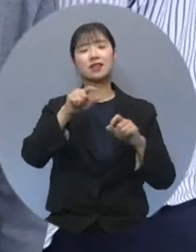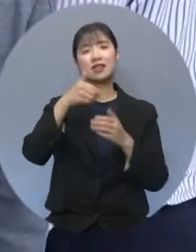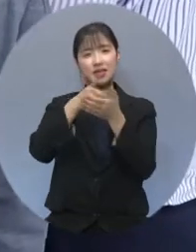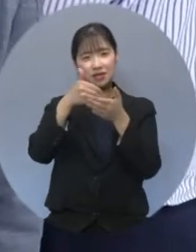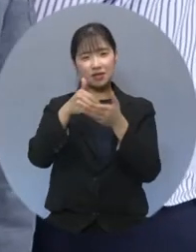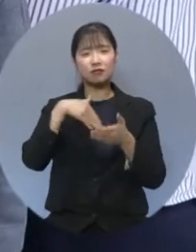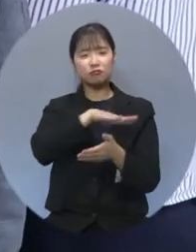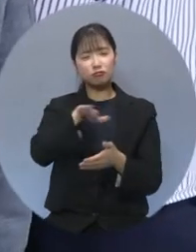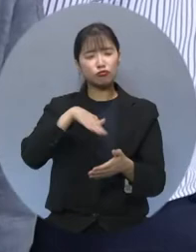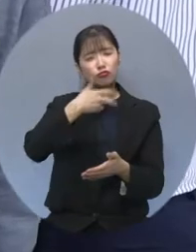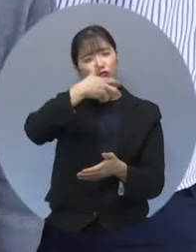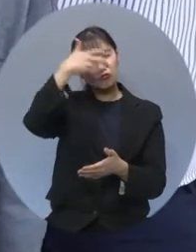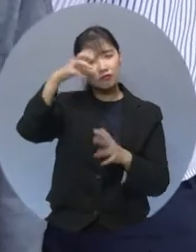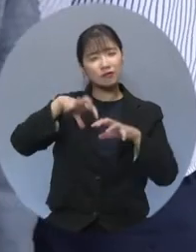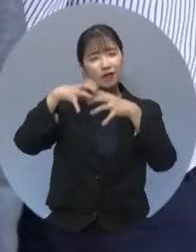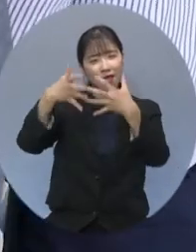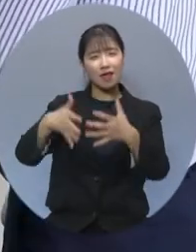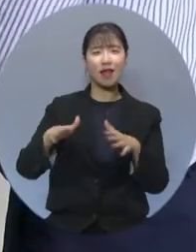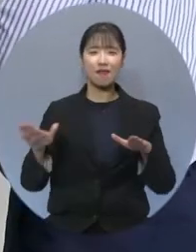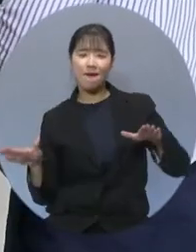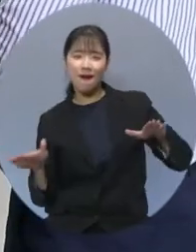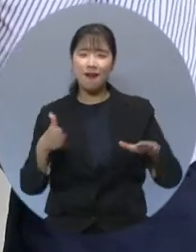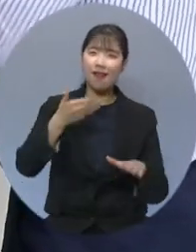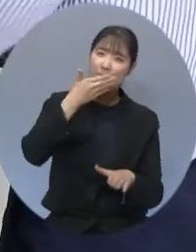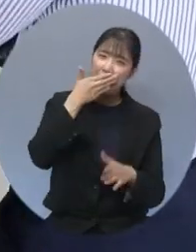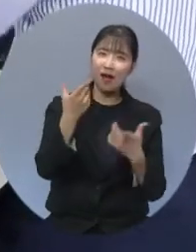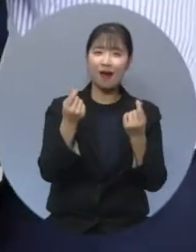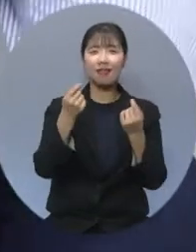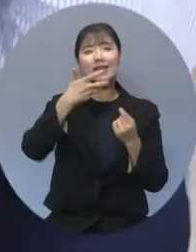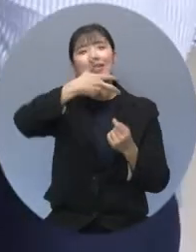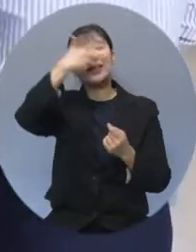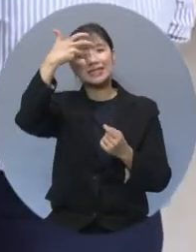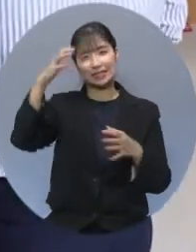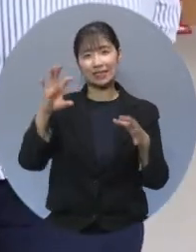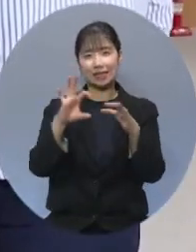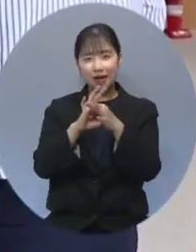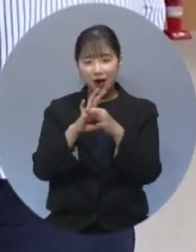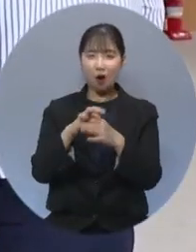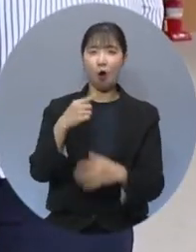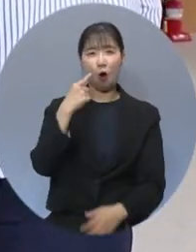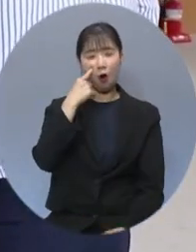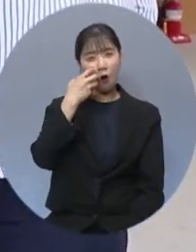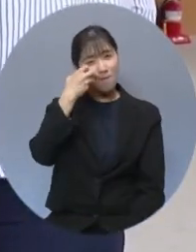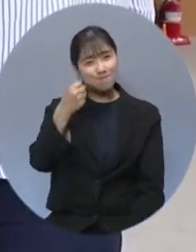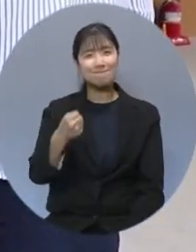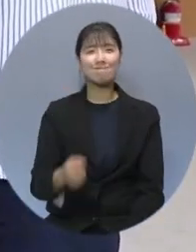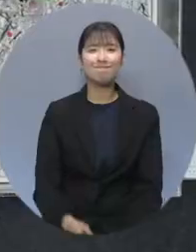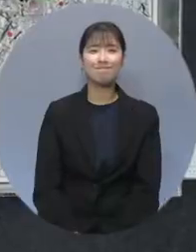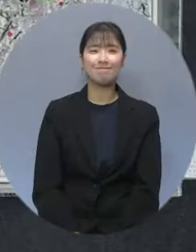세상으로 날아갈 수 있다는 작가의 상상이 더해져 관람객들의 시선을 끌고 있습니다.